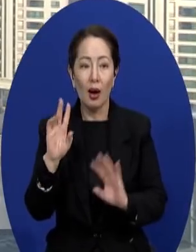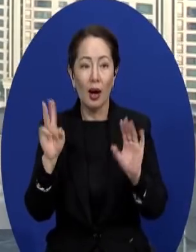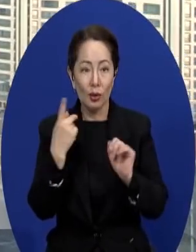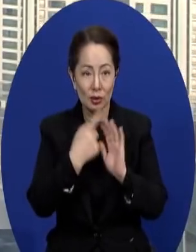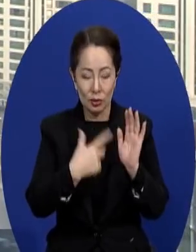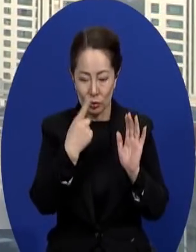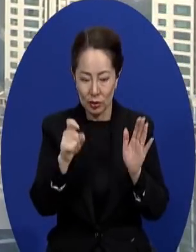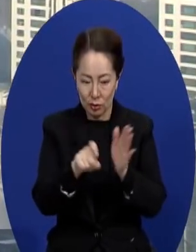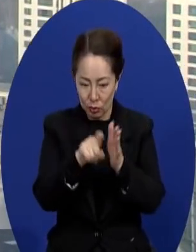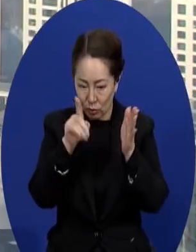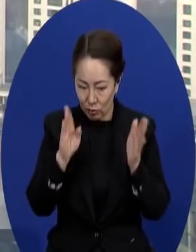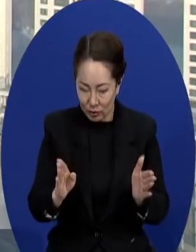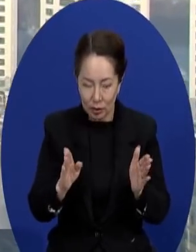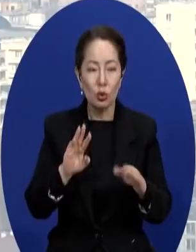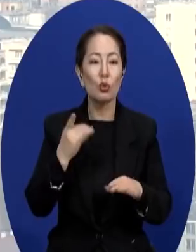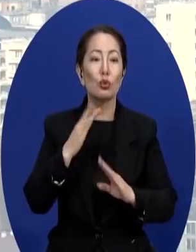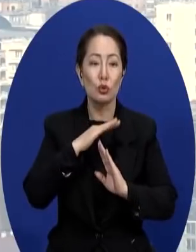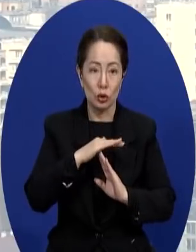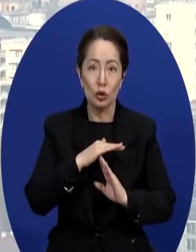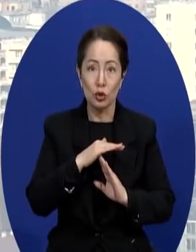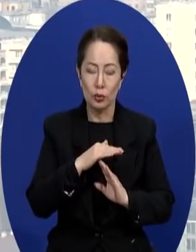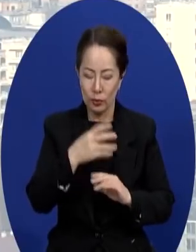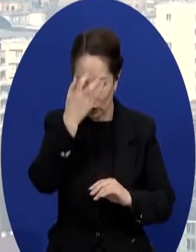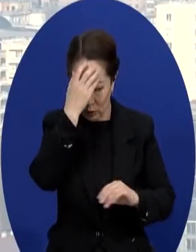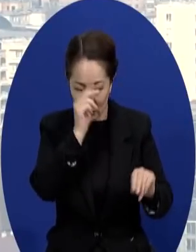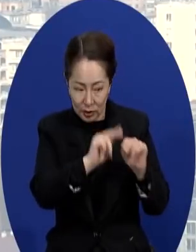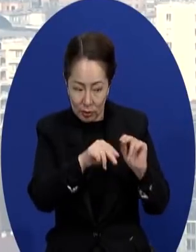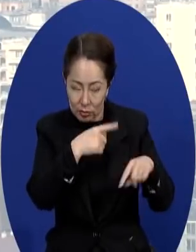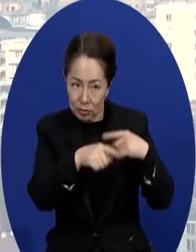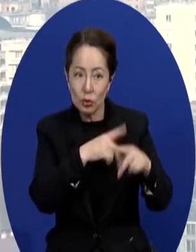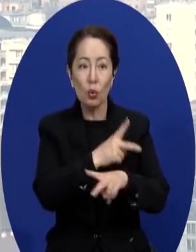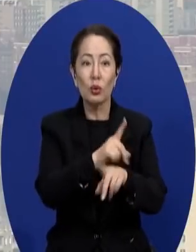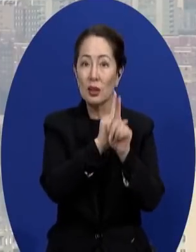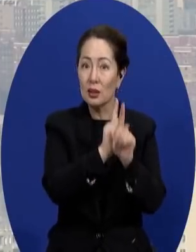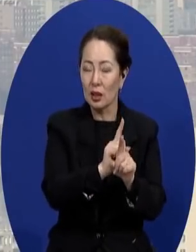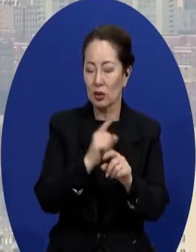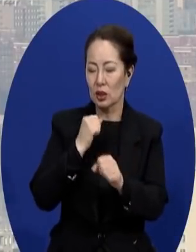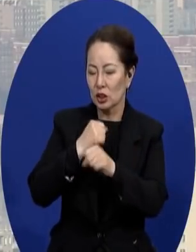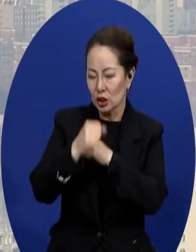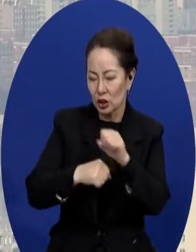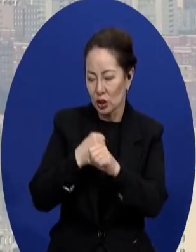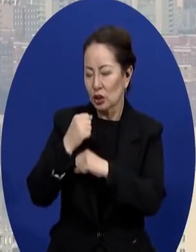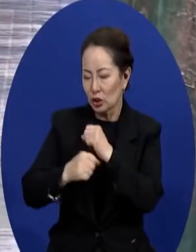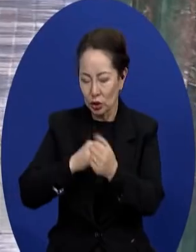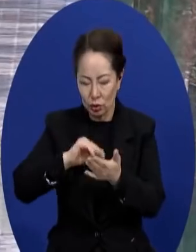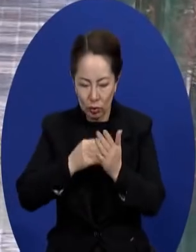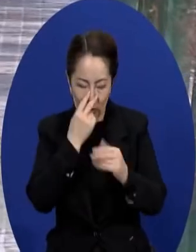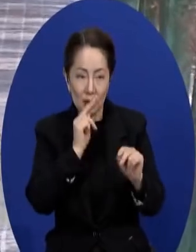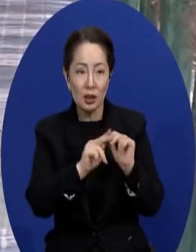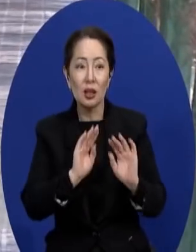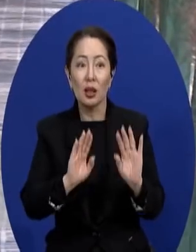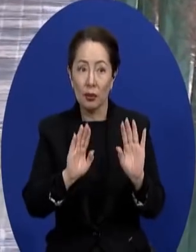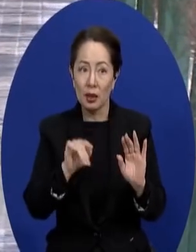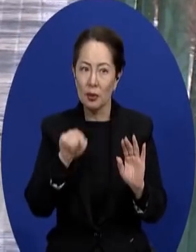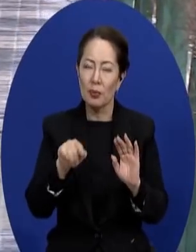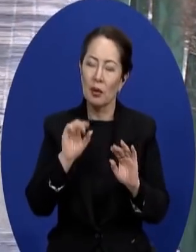31-ний хүртэл хугацаанд төр зогсоож байна. Төрийн хяналт шалгалтын тухай хуулийн дагуу жил бүр төлөвлөгөөд хяналт шалгалтыг зохион байгуулдаг. Эдийн аж ахуй